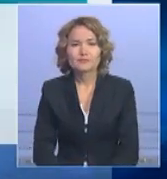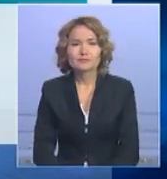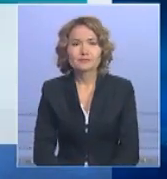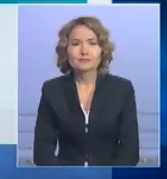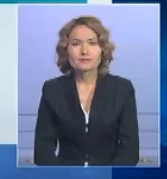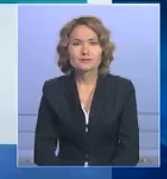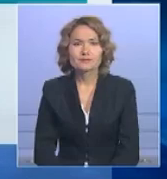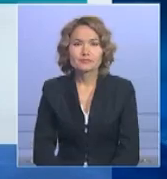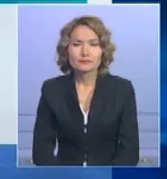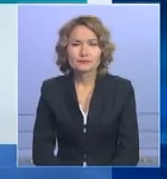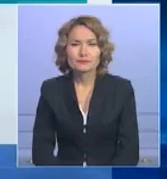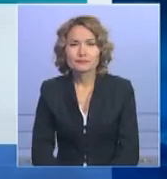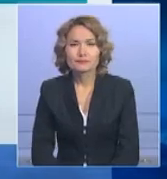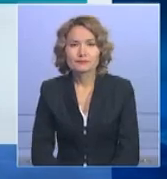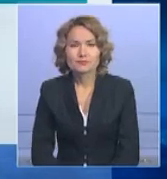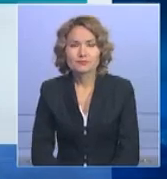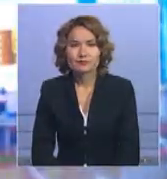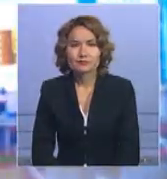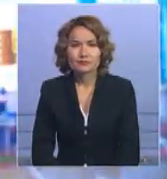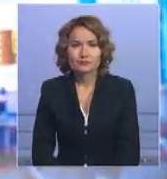қатысты.